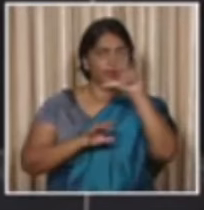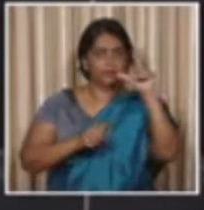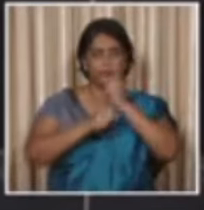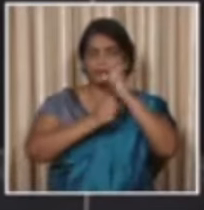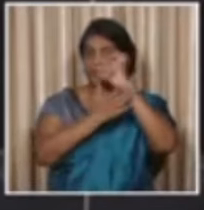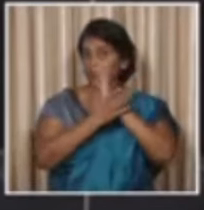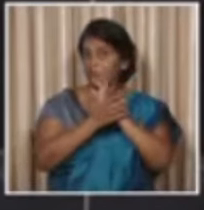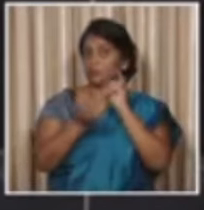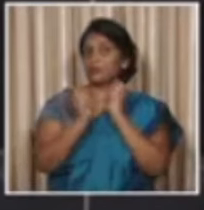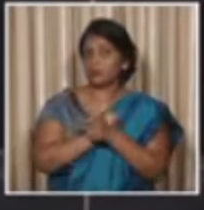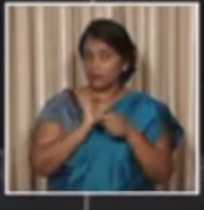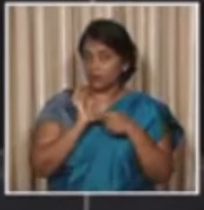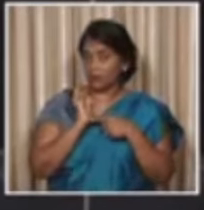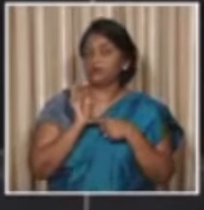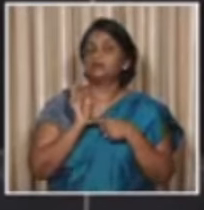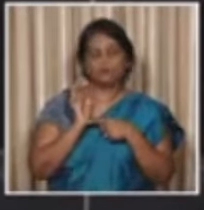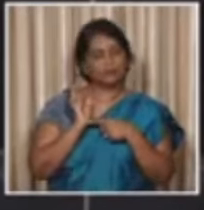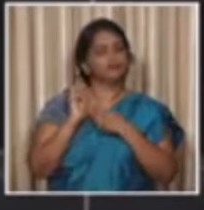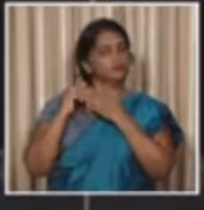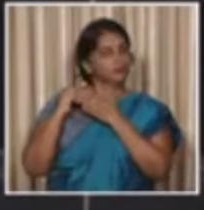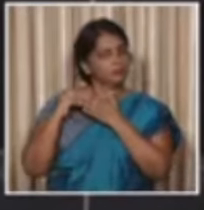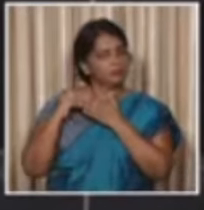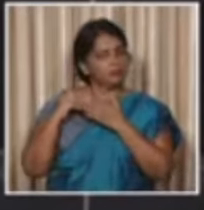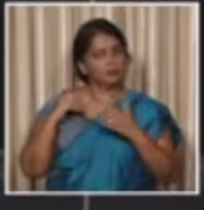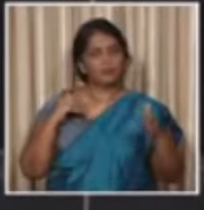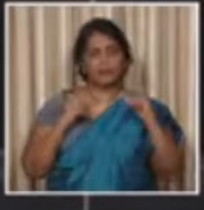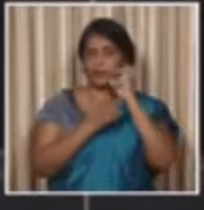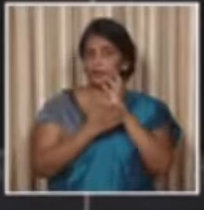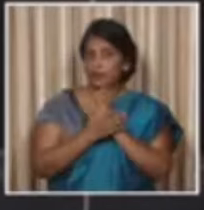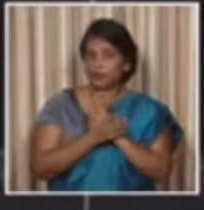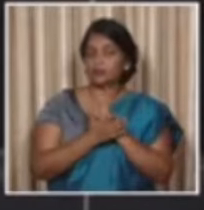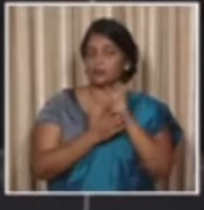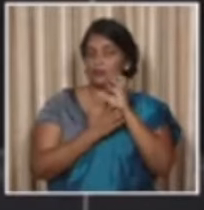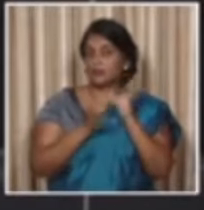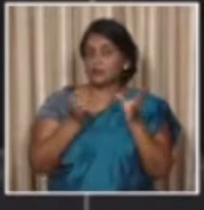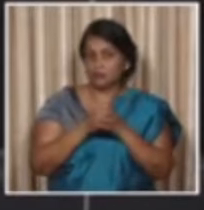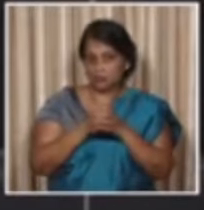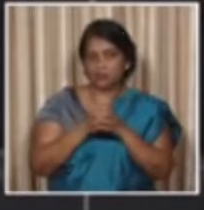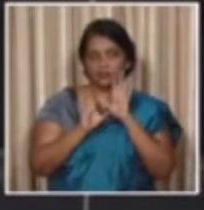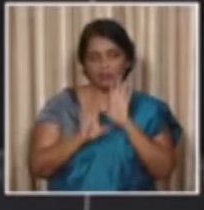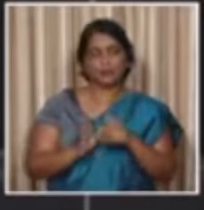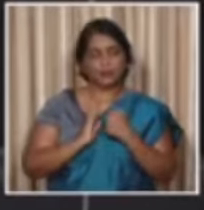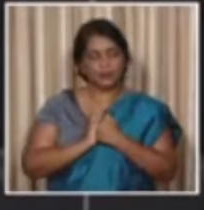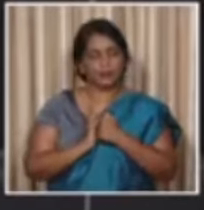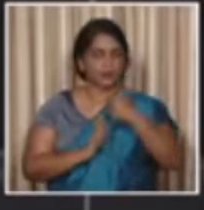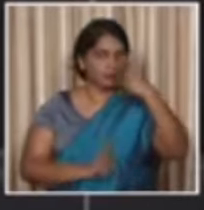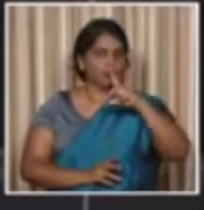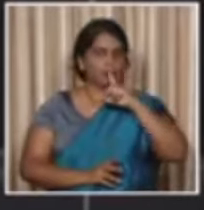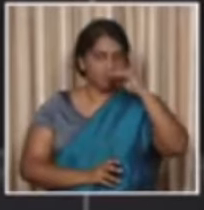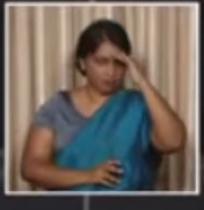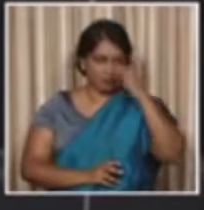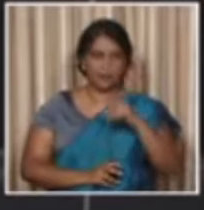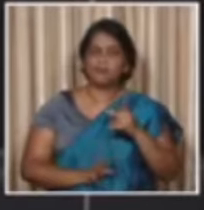ආණ්ඩුක්‍රම ව්‍යවස්ථා සංශෝධනයේ සිට ව්‍යවස්ථාදායක සභාවක් පවතිනවා දරු කතානායකතුමනි නියෝජක